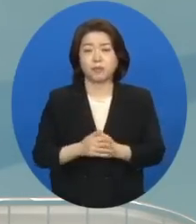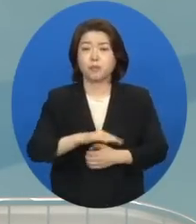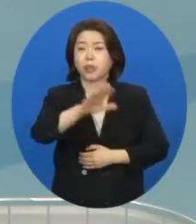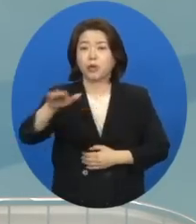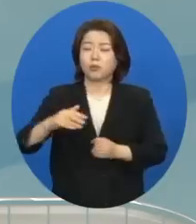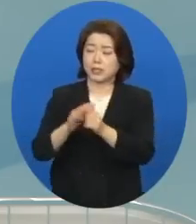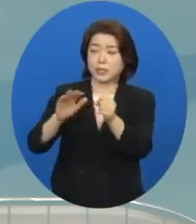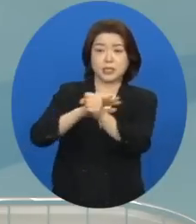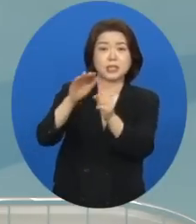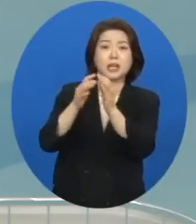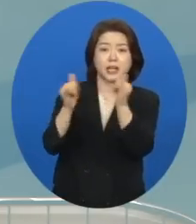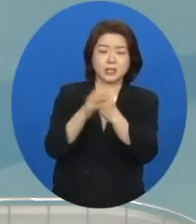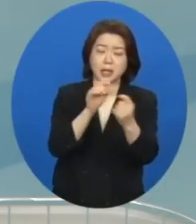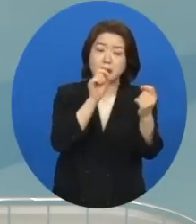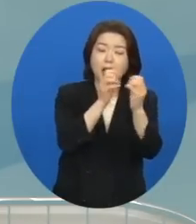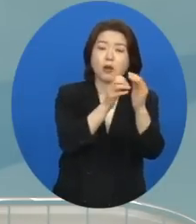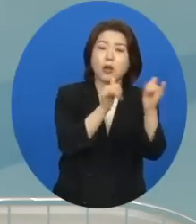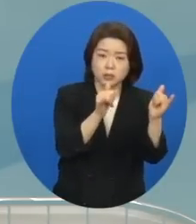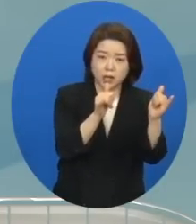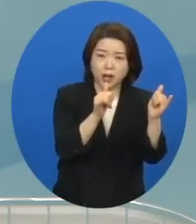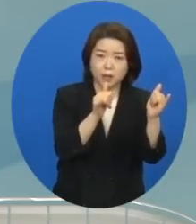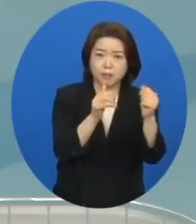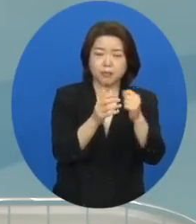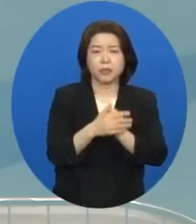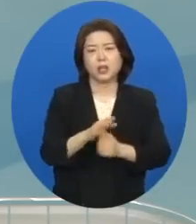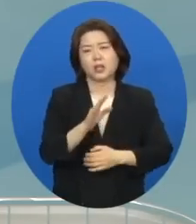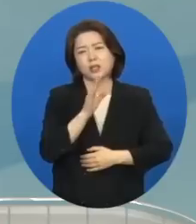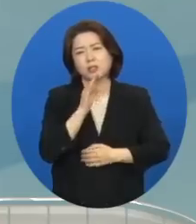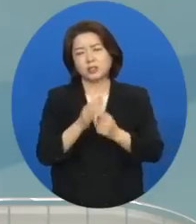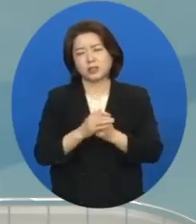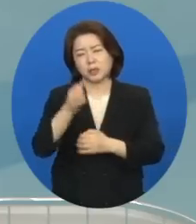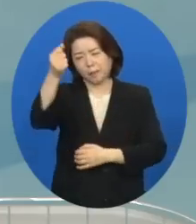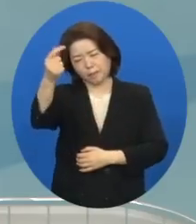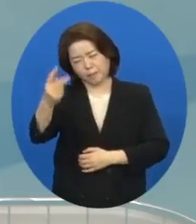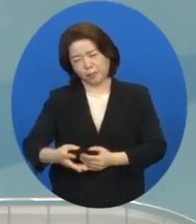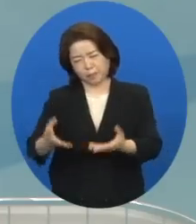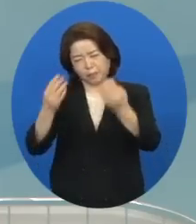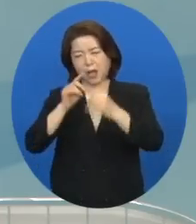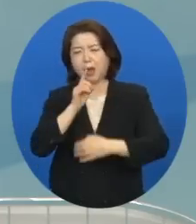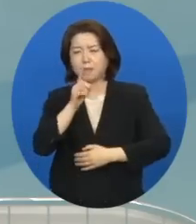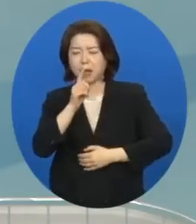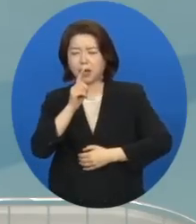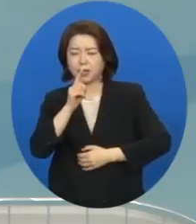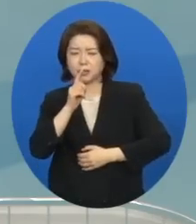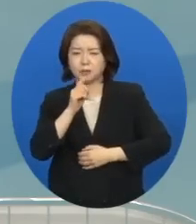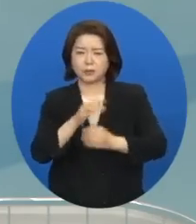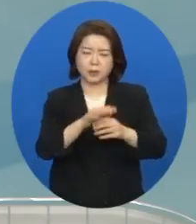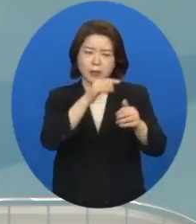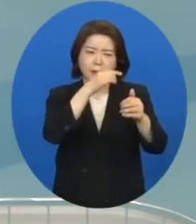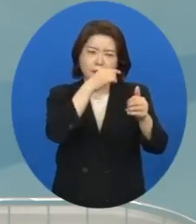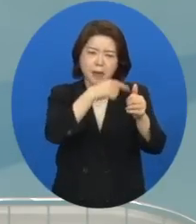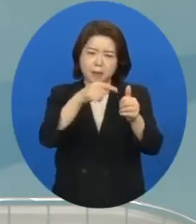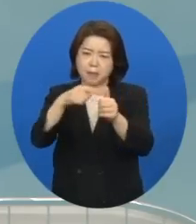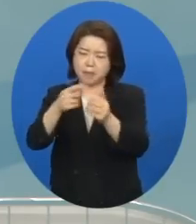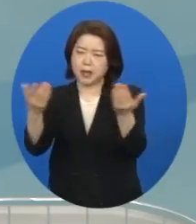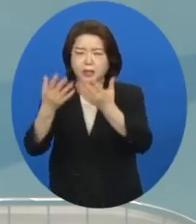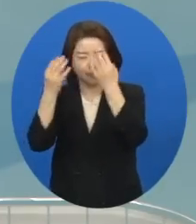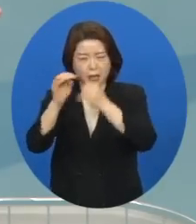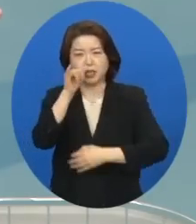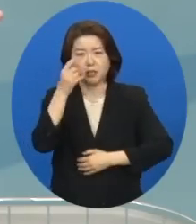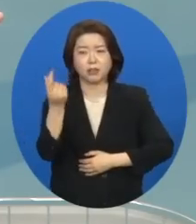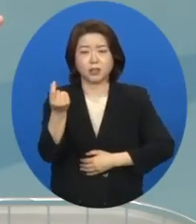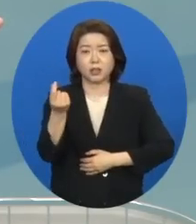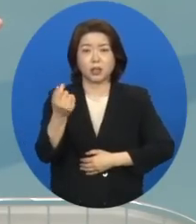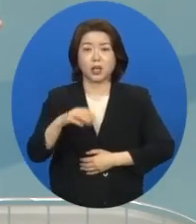사랑하는 사람, 가까운 사람에게 진짜 수도 없이 말로 사람을 죽이는 일을 해요. 그런데